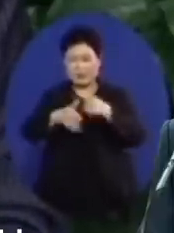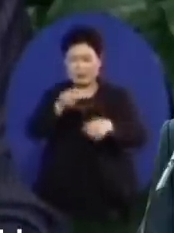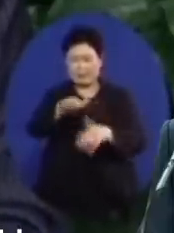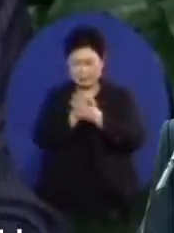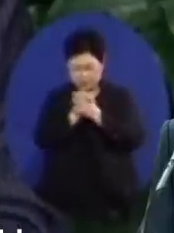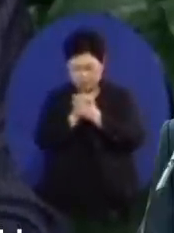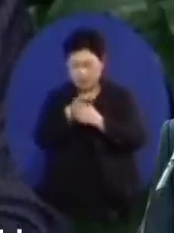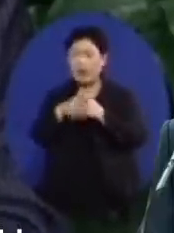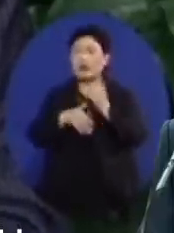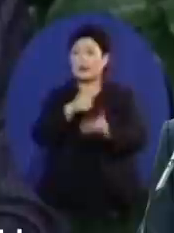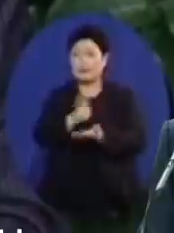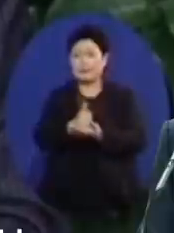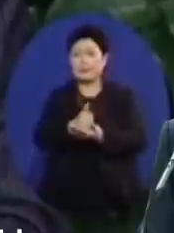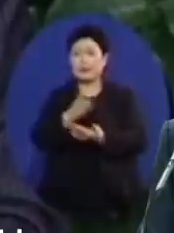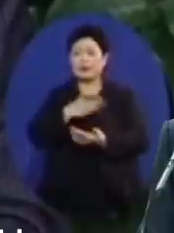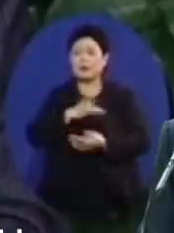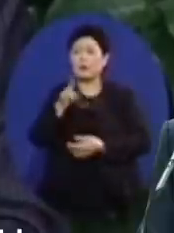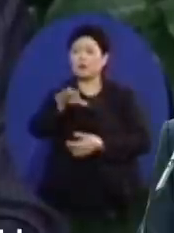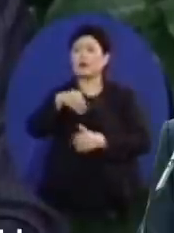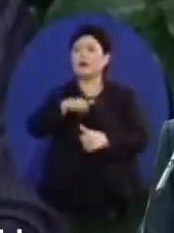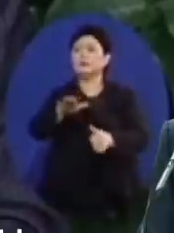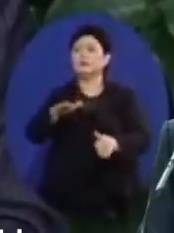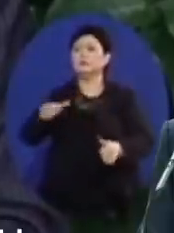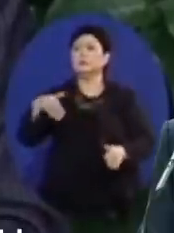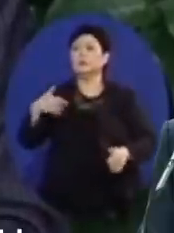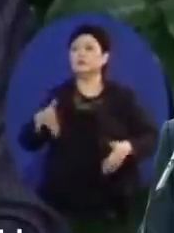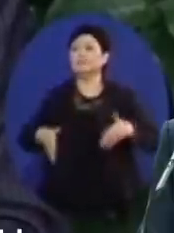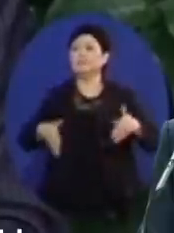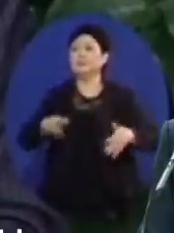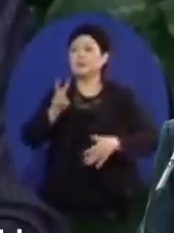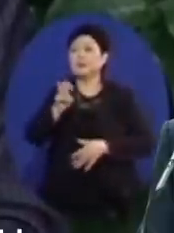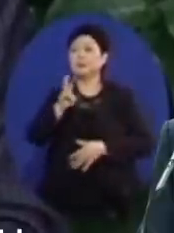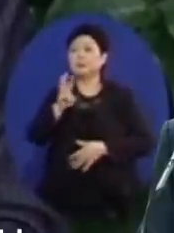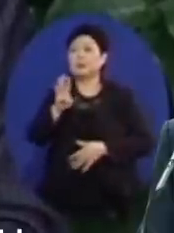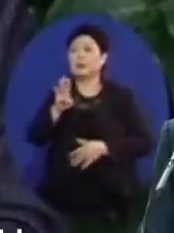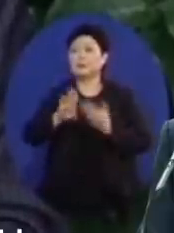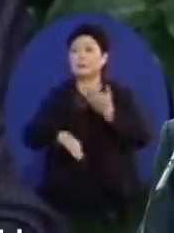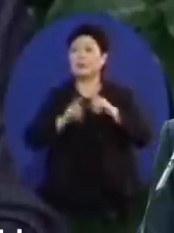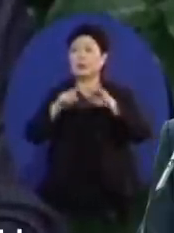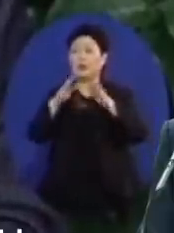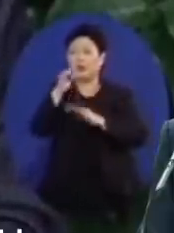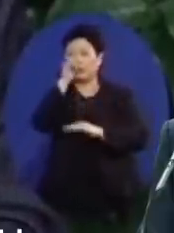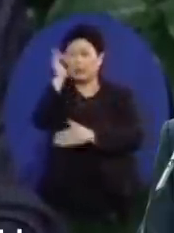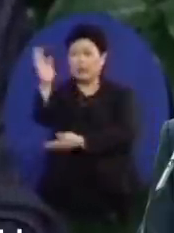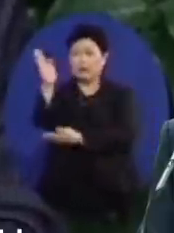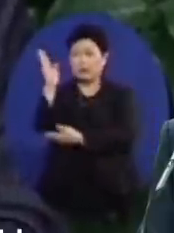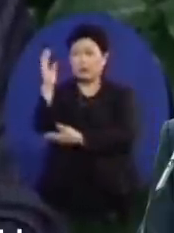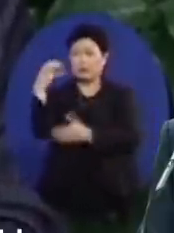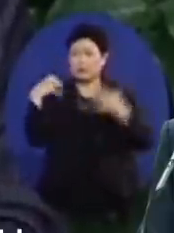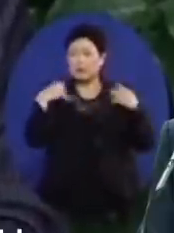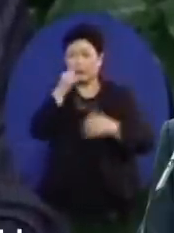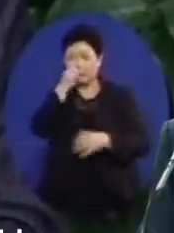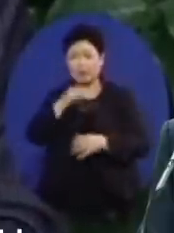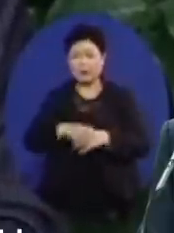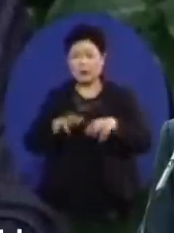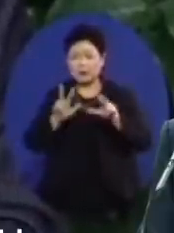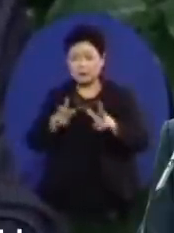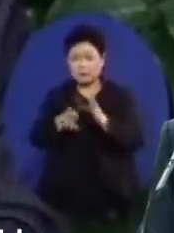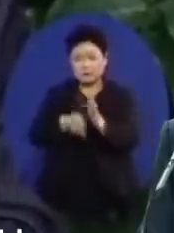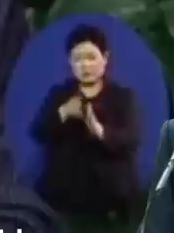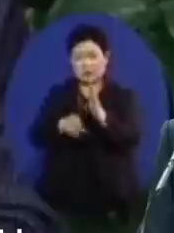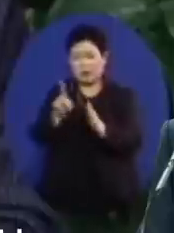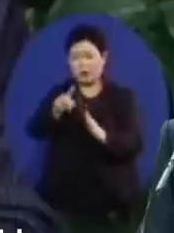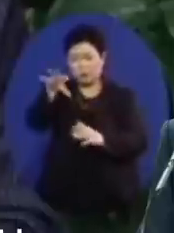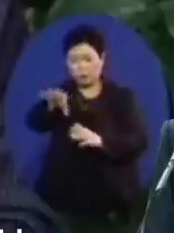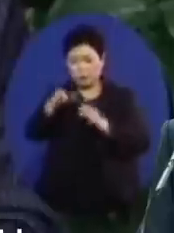하나님 나는 어디를 갈지 모릅니다. 33가 밑에 있는 교회에 가서 오늘 집회를 해야 되는데 지금 기차가 어느